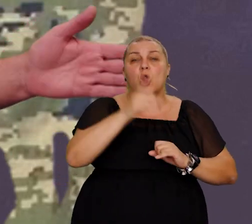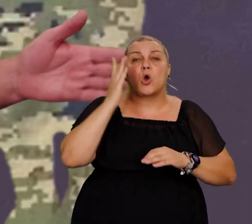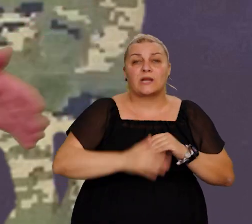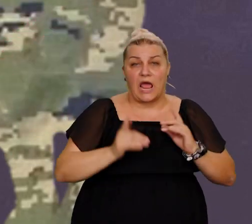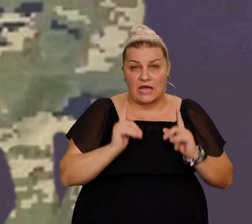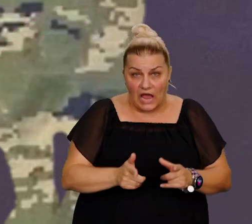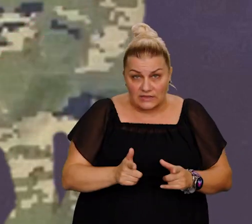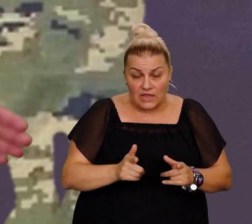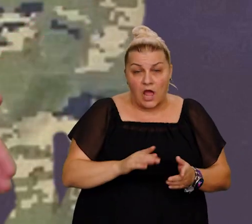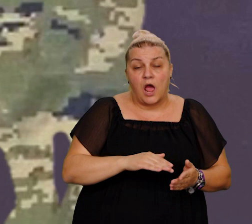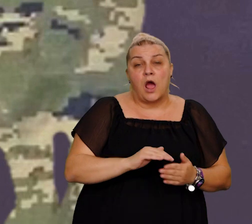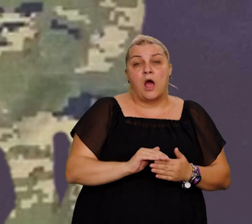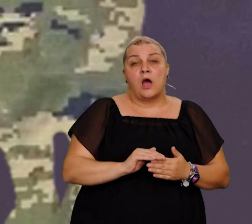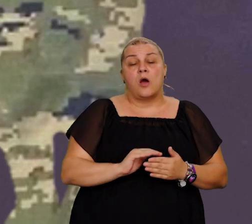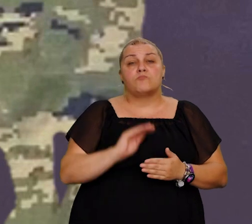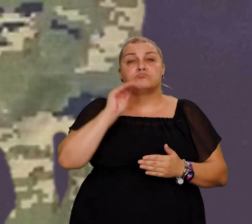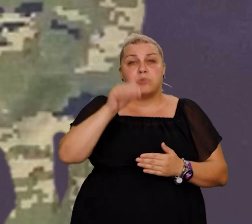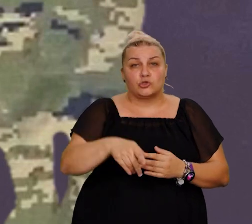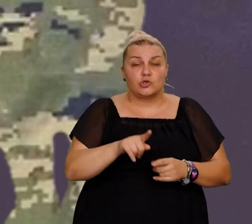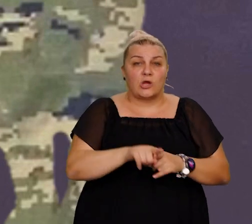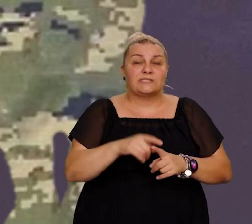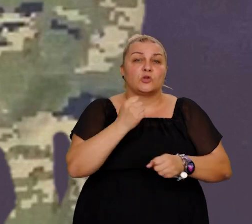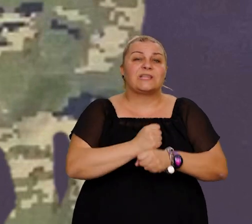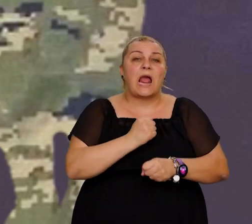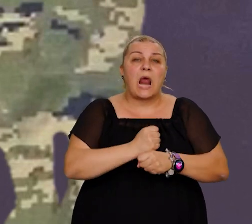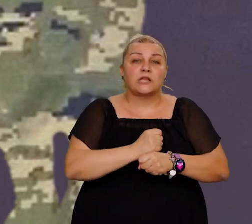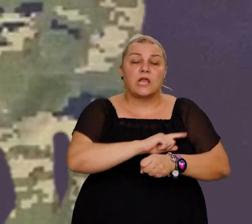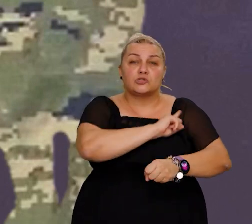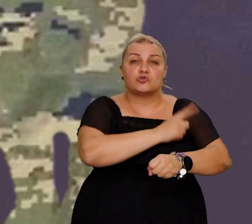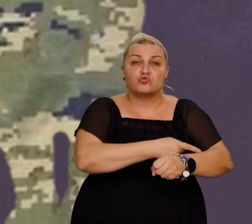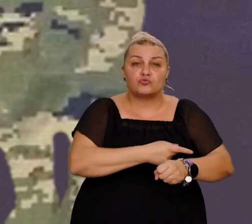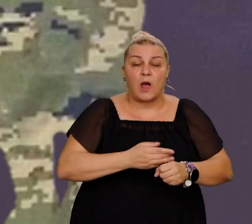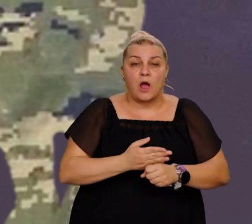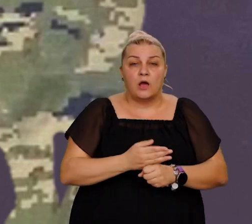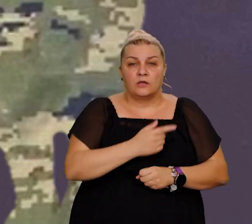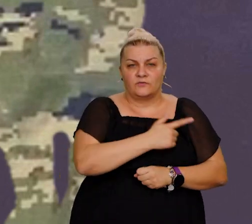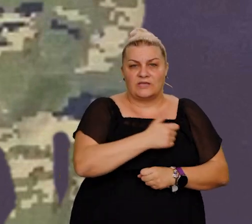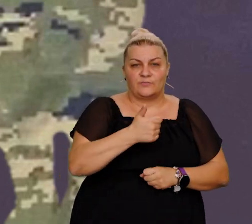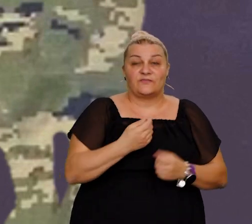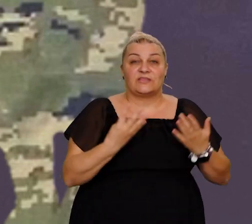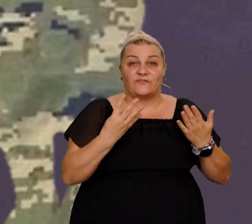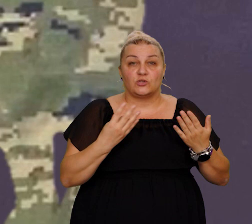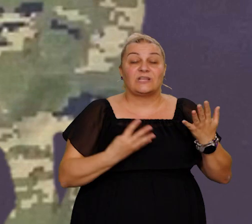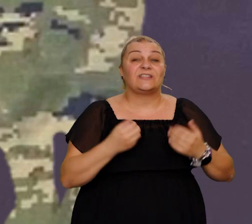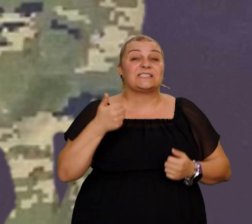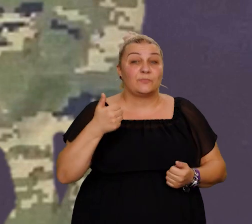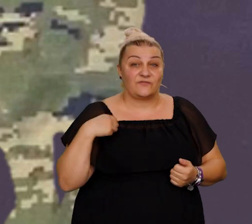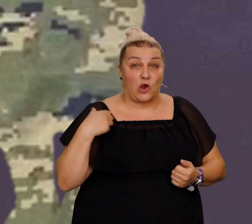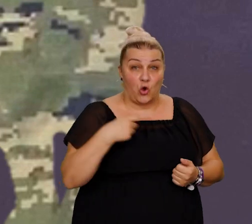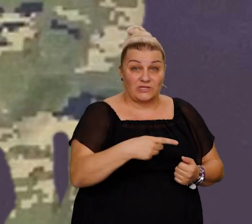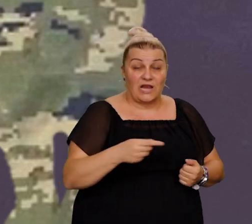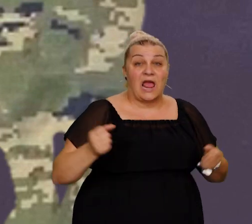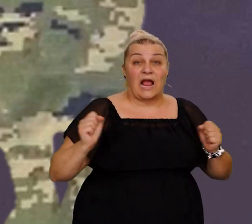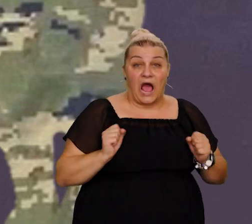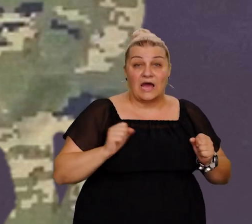toga u djelatnoj službi. U stvari, ja sam u djelatnoj službi bio, potpisao sam ugovor sa Zborom Narodne garde 21.9.1991. godine. I cijeli